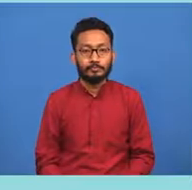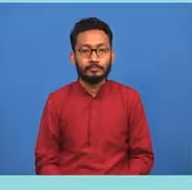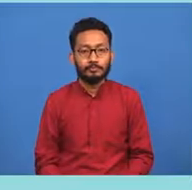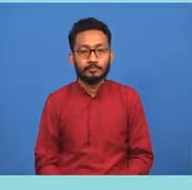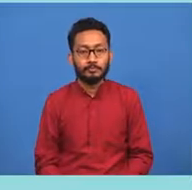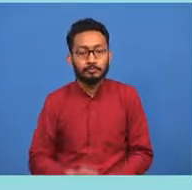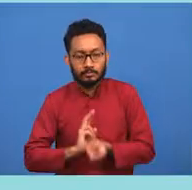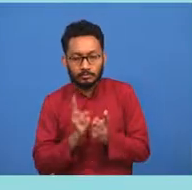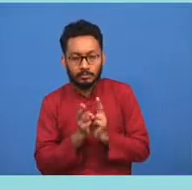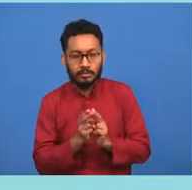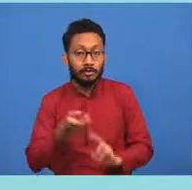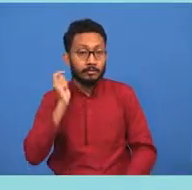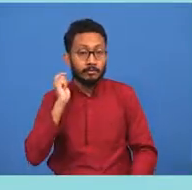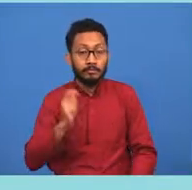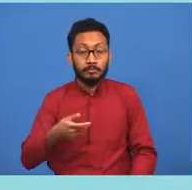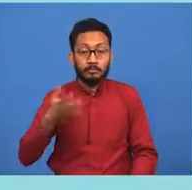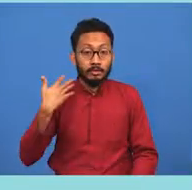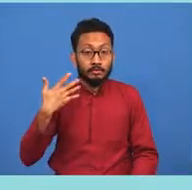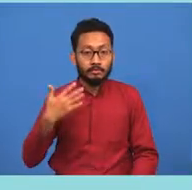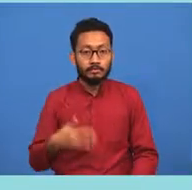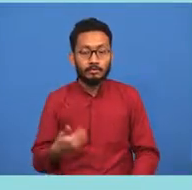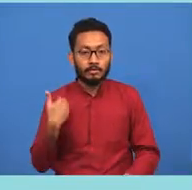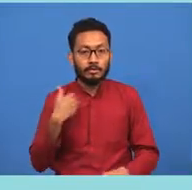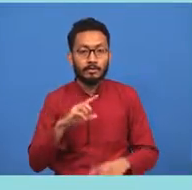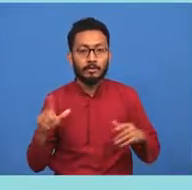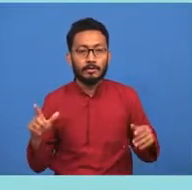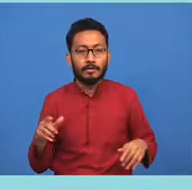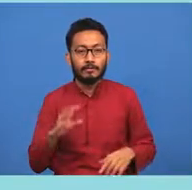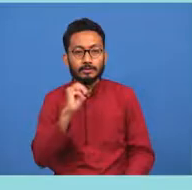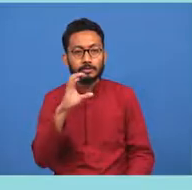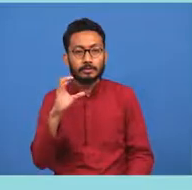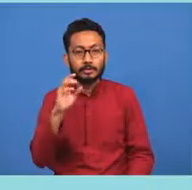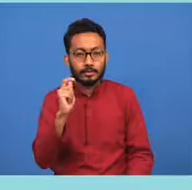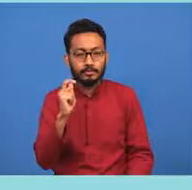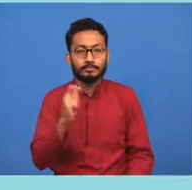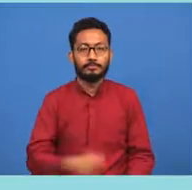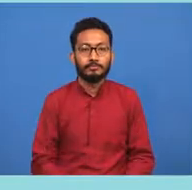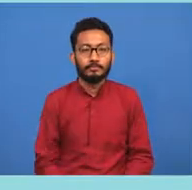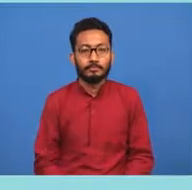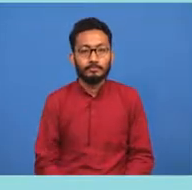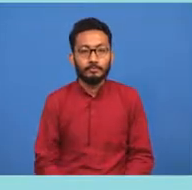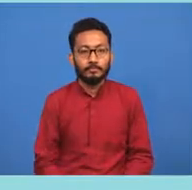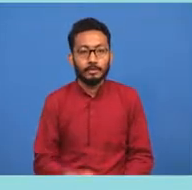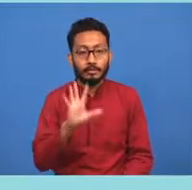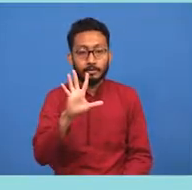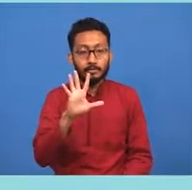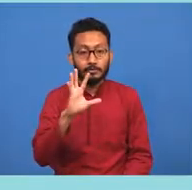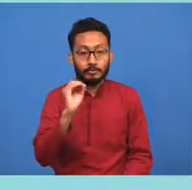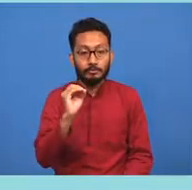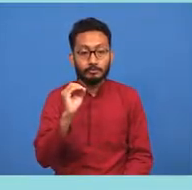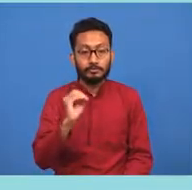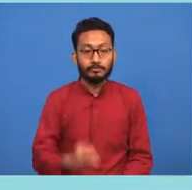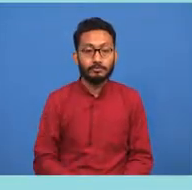Perubahan tenaga haba adalah MC theta, iaitu 50